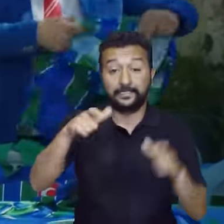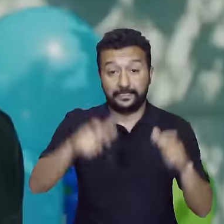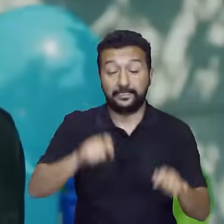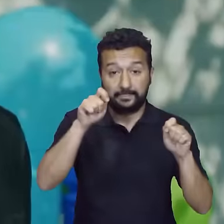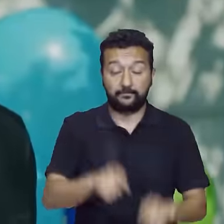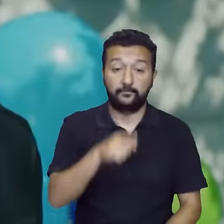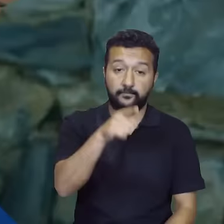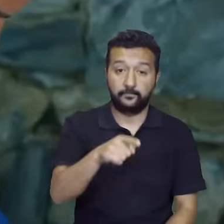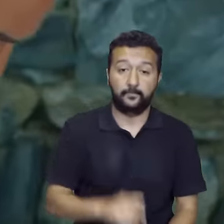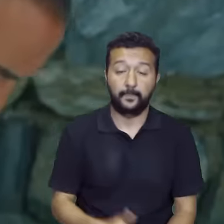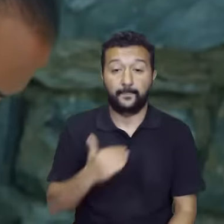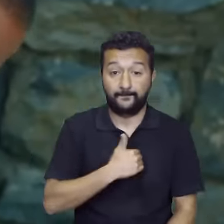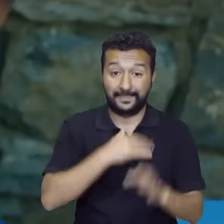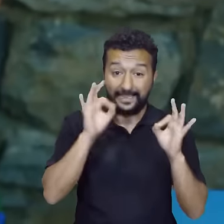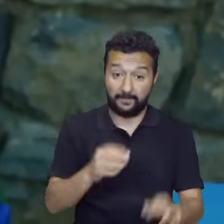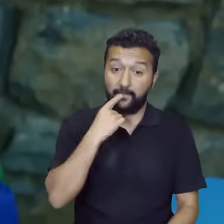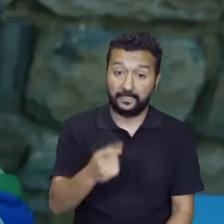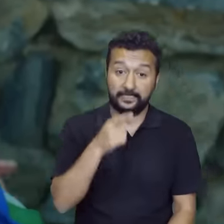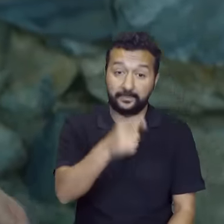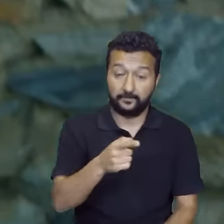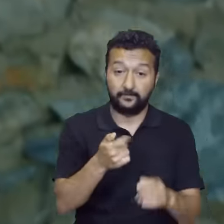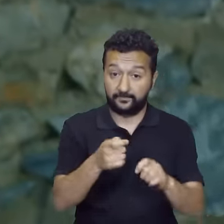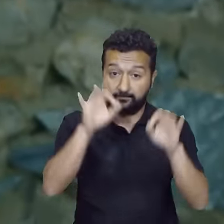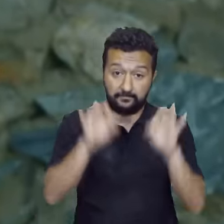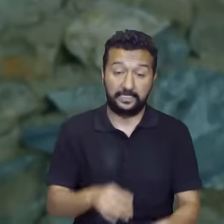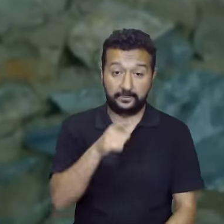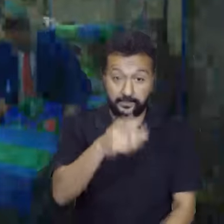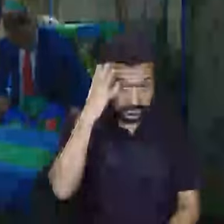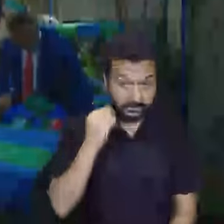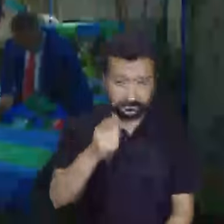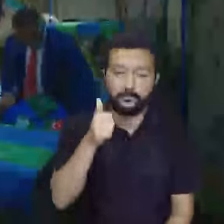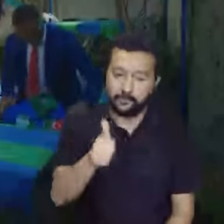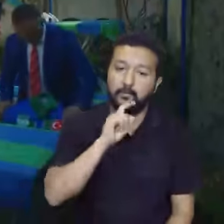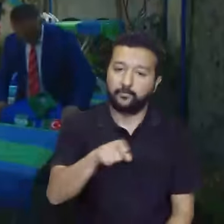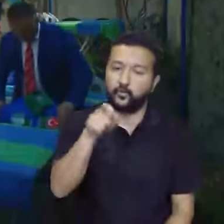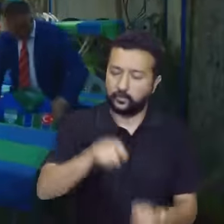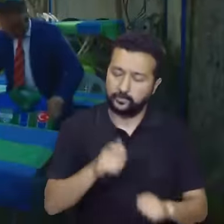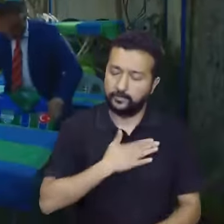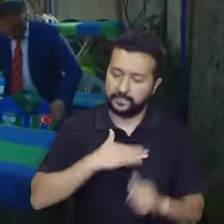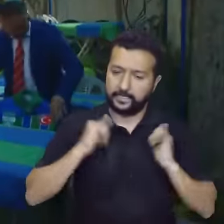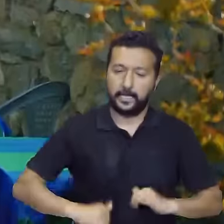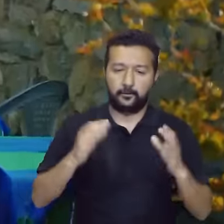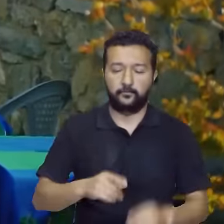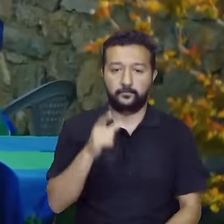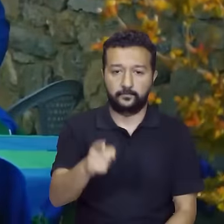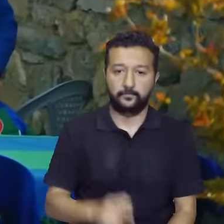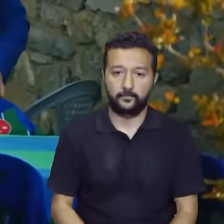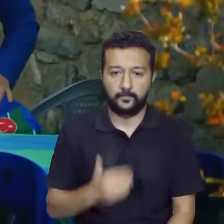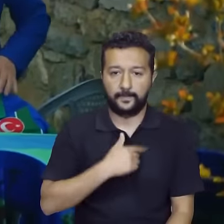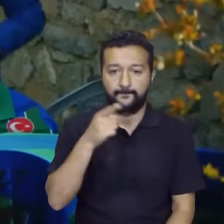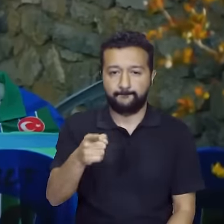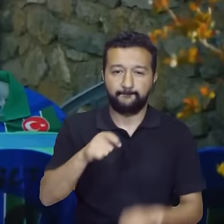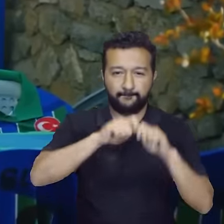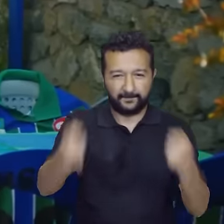yerleştir o şeyleri. Ben tamam deyince fitili ateşleyeceksin. Kapış. Tamam amca. O iş bende, rahat ol sen. Ben de